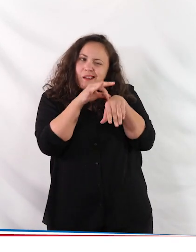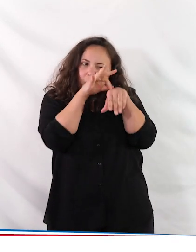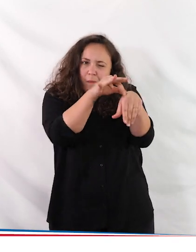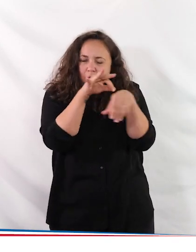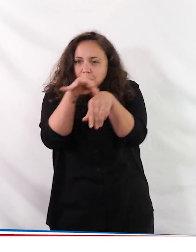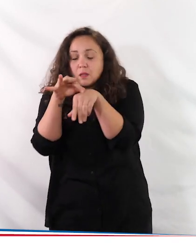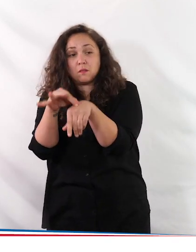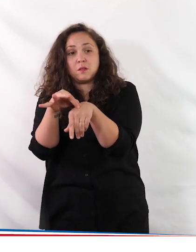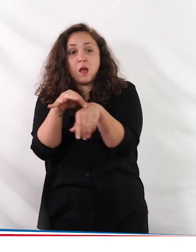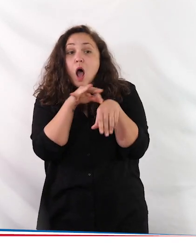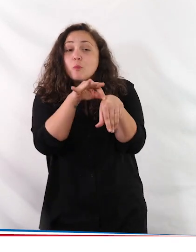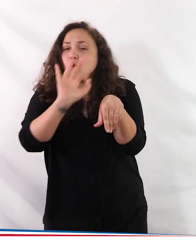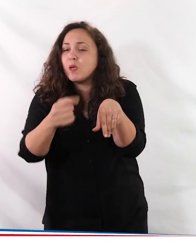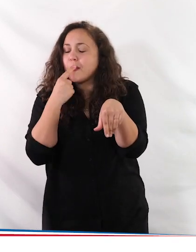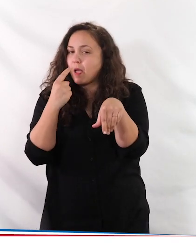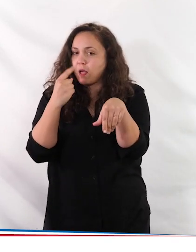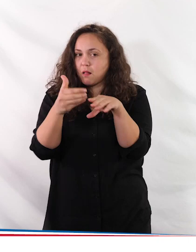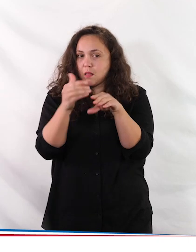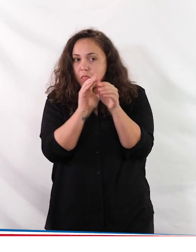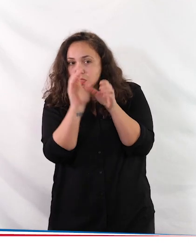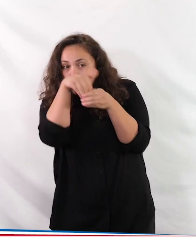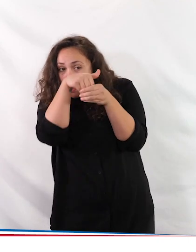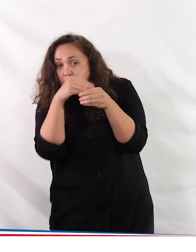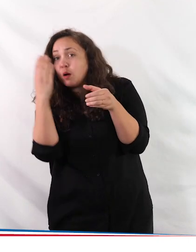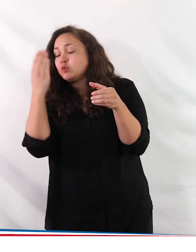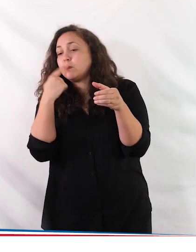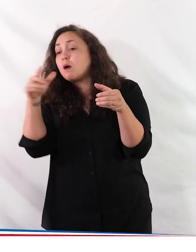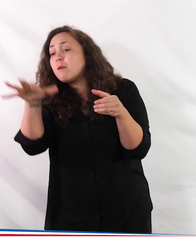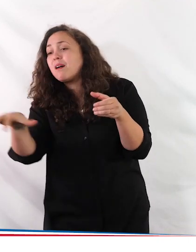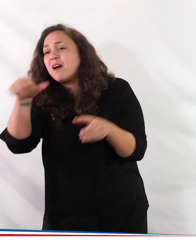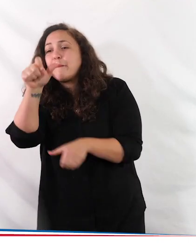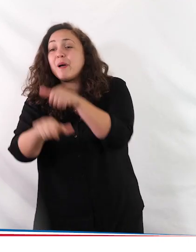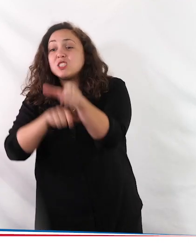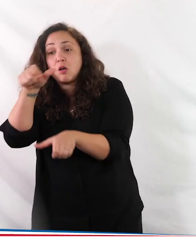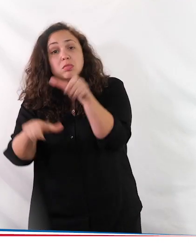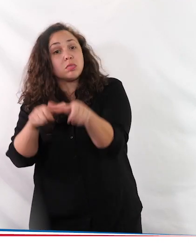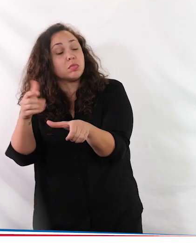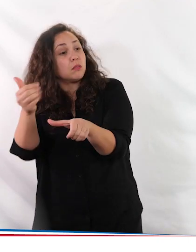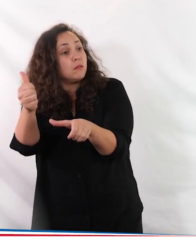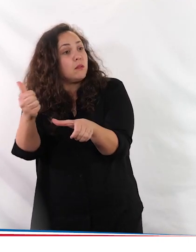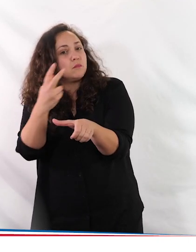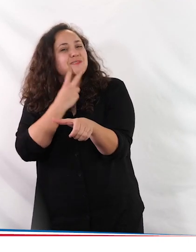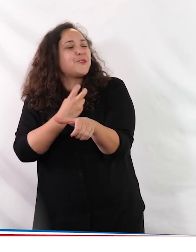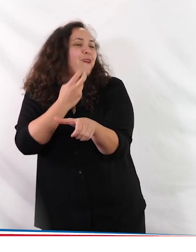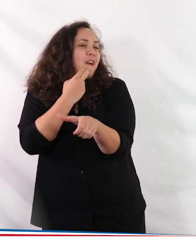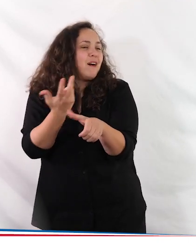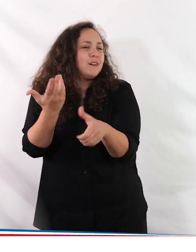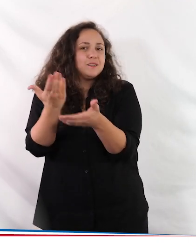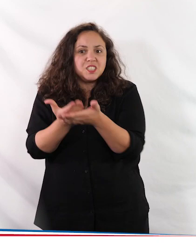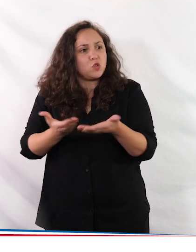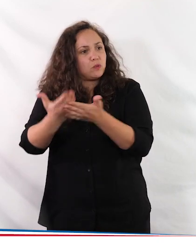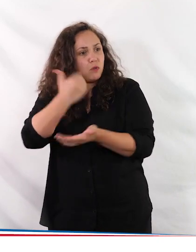entreprises, mais l'accompagner en tenant compte de la nécessité absolue de faciliter la vie à